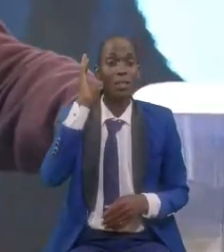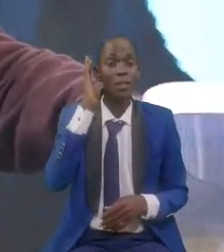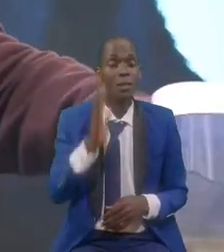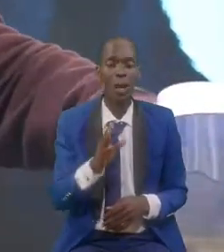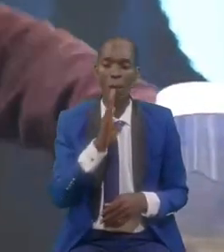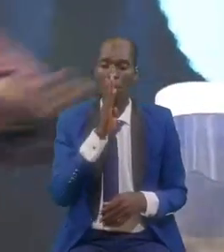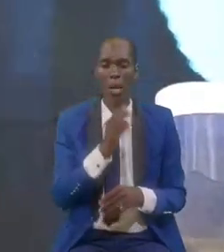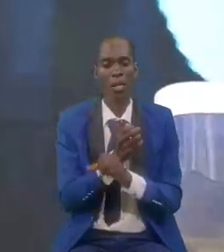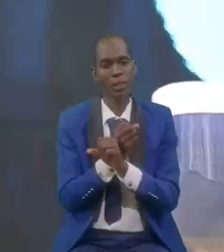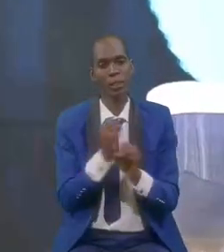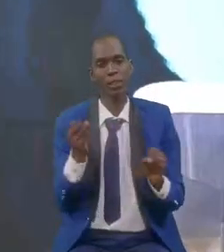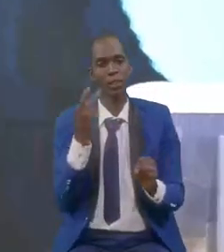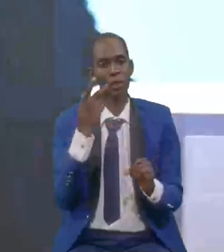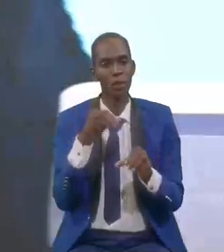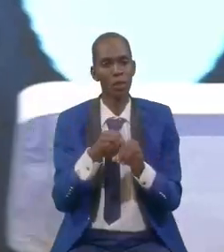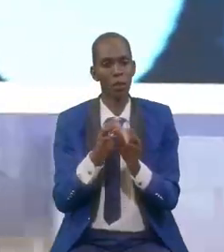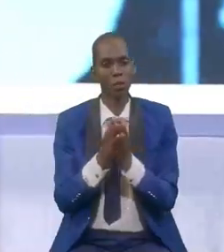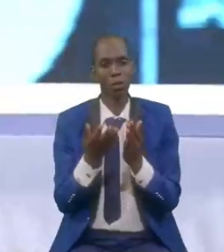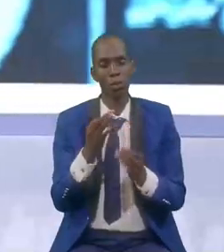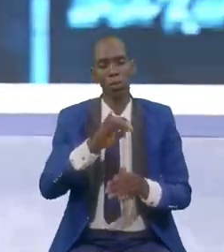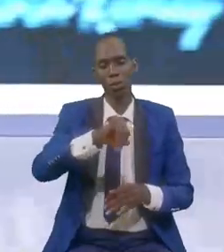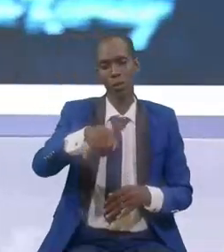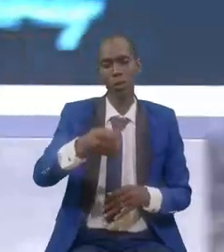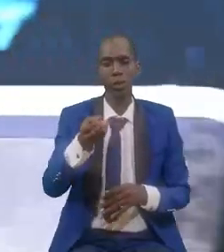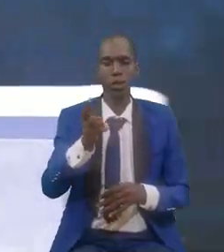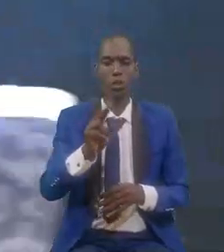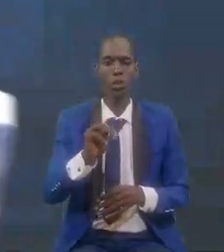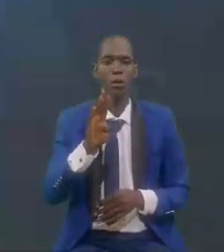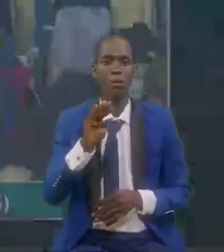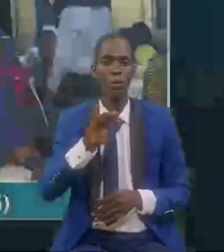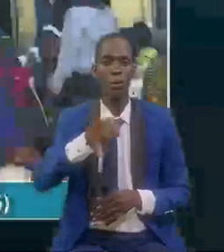sauvé. Jean